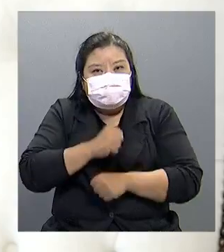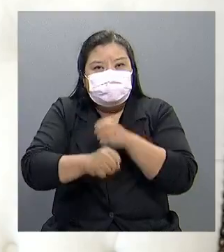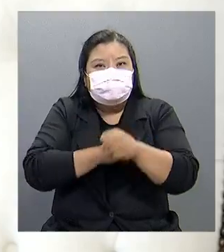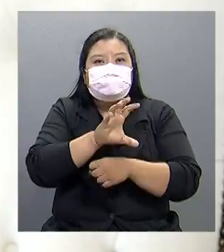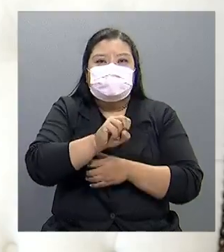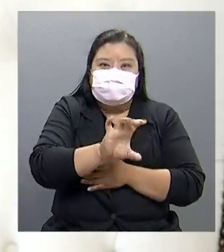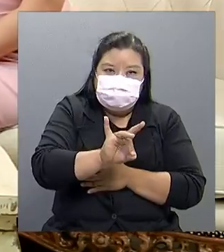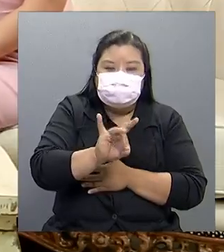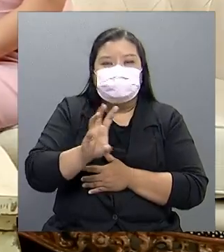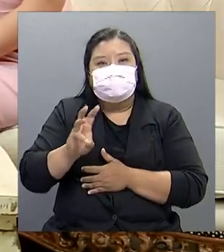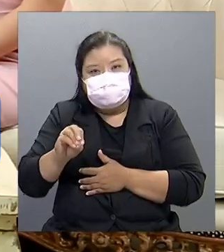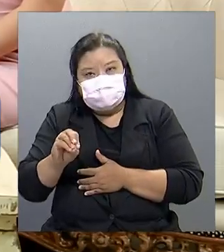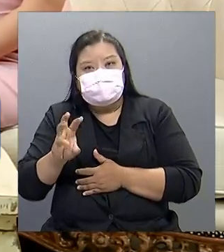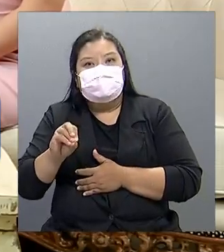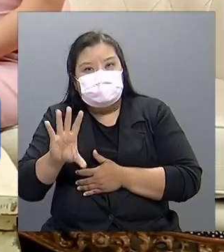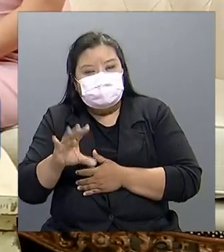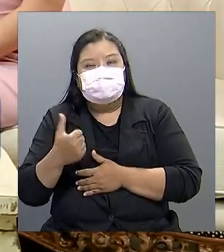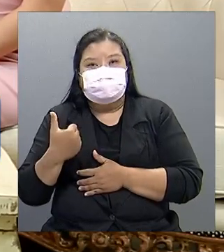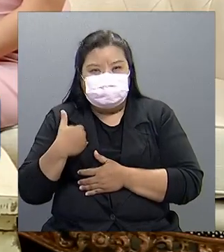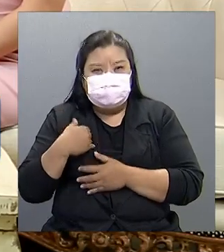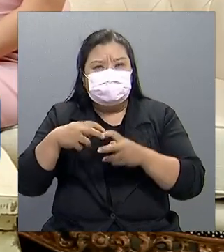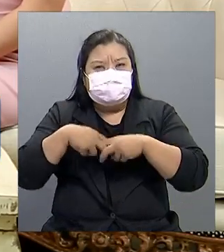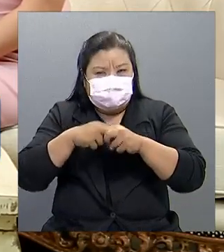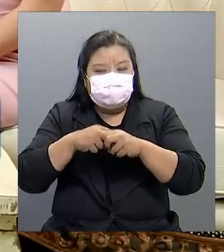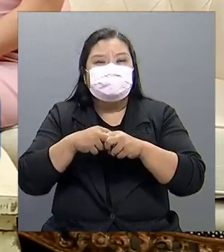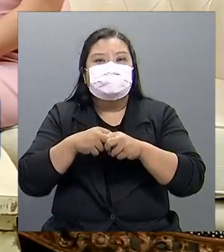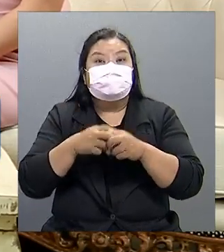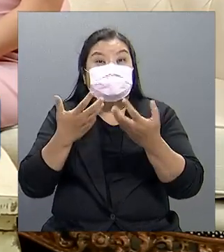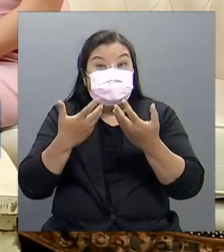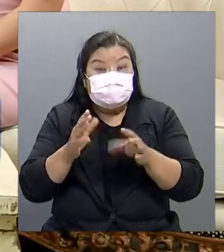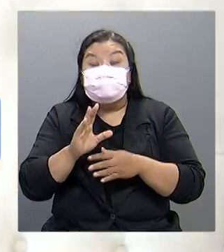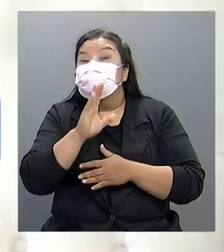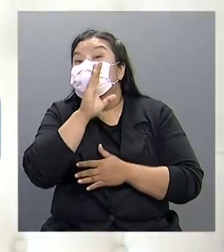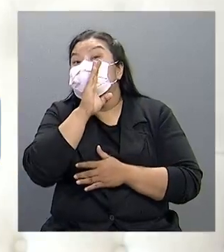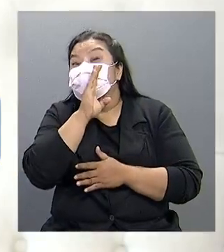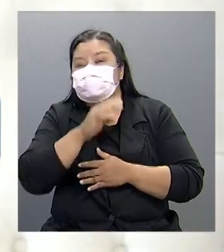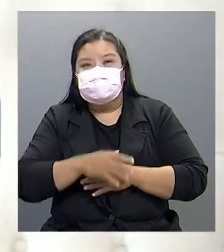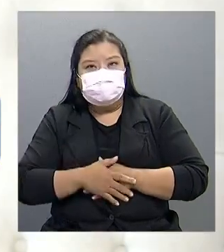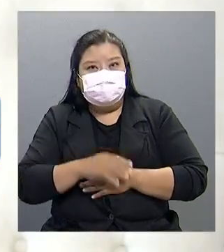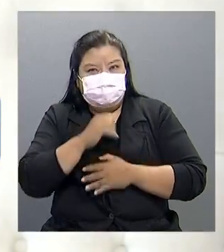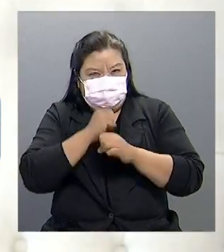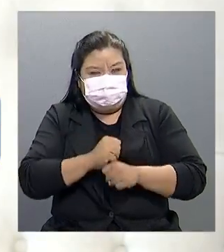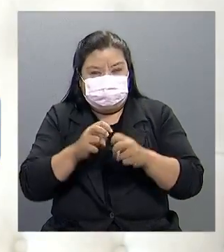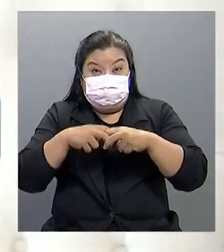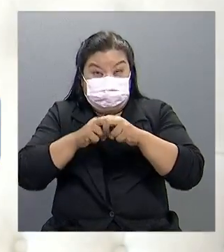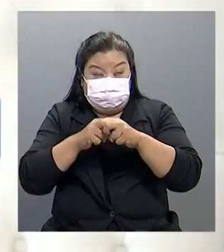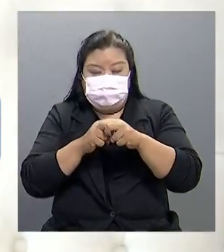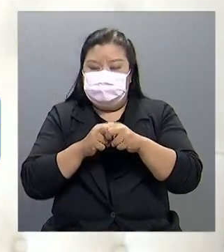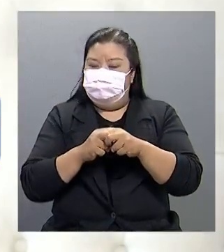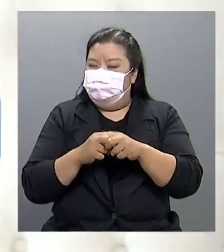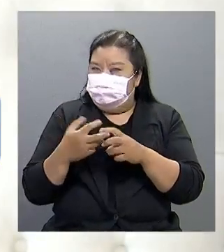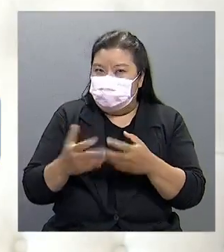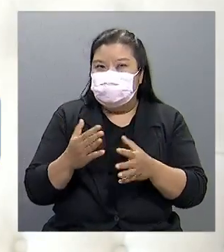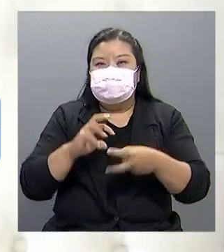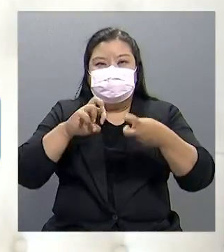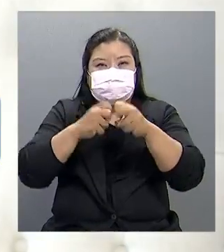เข่ามันก็จะเริ่มเสื่อมตามสภาวะของมันแล้วยิ่งเราไปใช้มันเยอะมันก็ยิ่งมีปัญหามากขึ้นหลังเนี่ยก็มีโอกาสที่จะเกิดปัญหาได้หลังจากการนั่